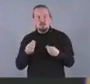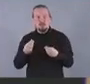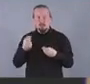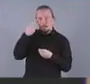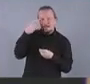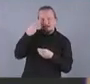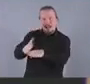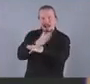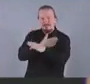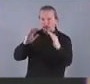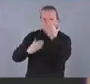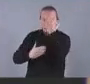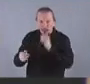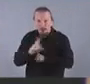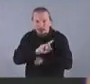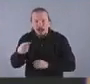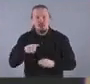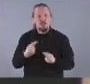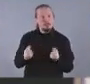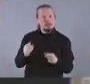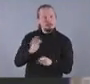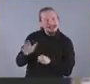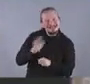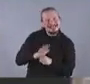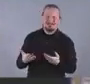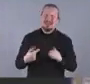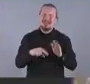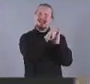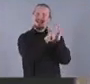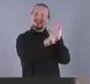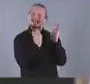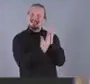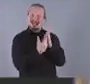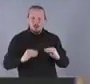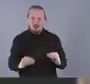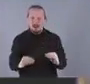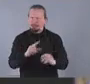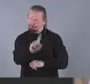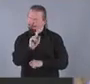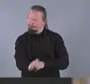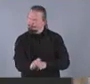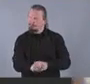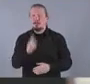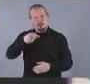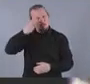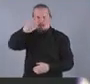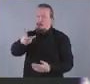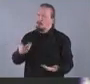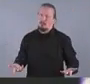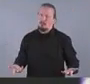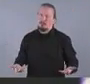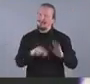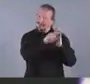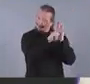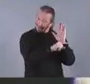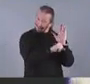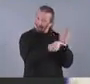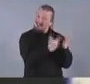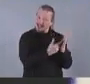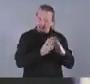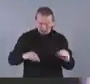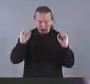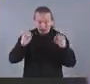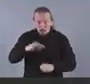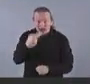d'anticipation ? Cela pose des questions sur l'opérationnalité des règles que nous nous fixons. Soyons cohérents, ces règles sont-elles vraiment applicables ? Si